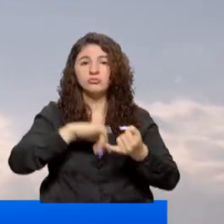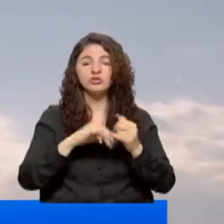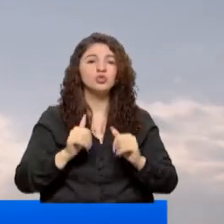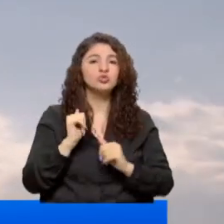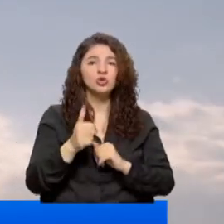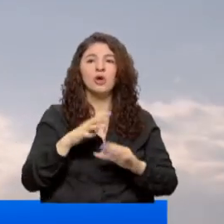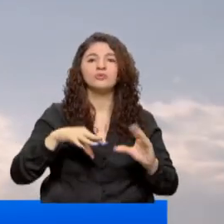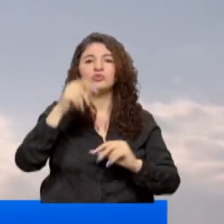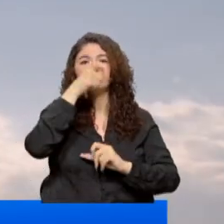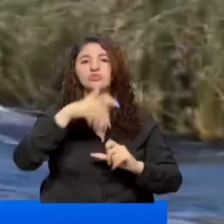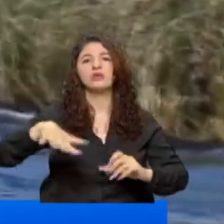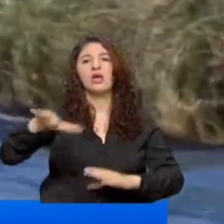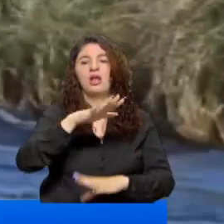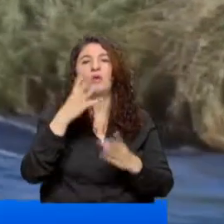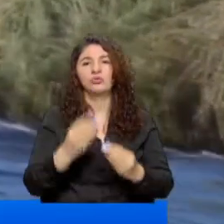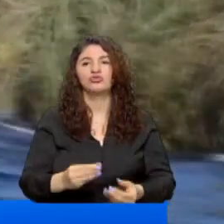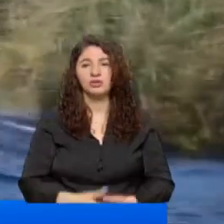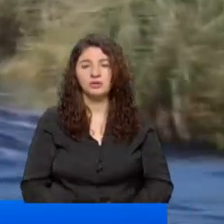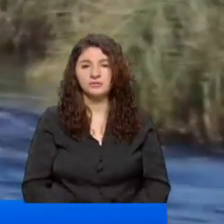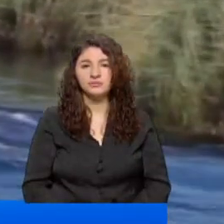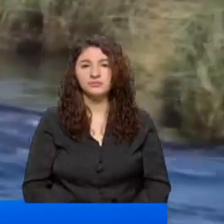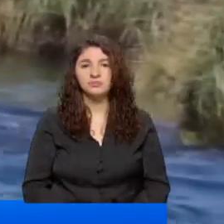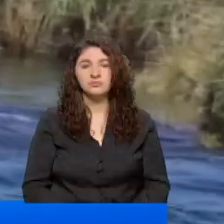cumartesi günlerinde tüm yurtta ısınıyor